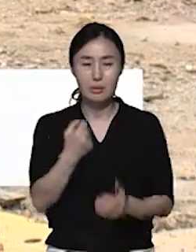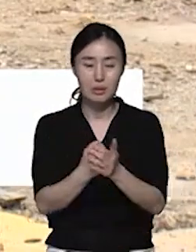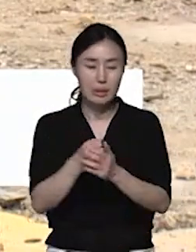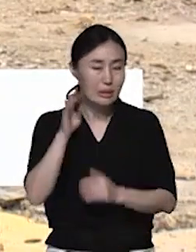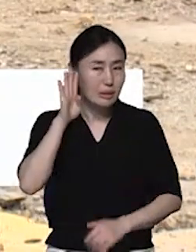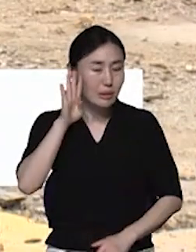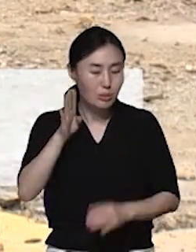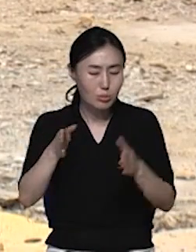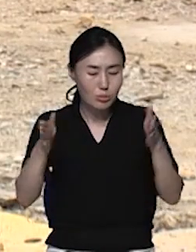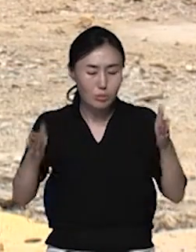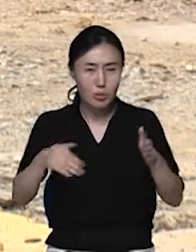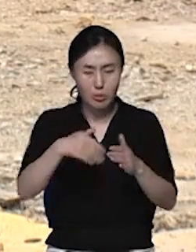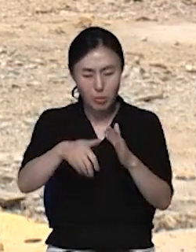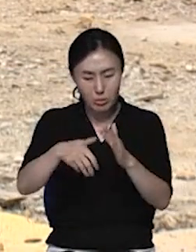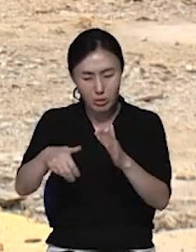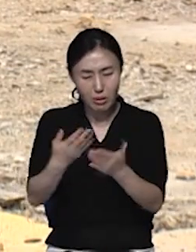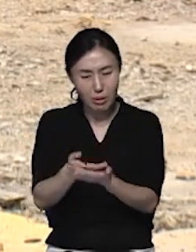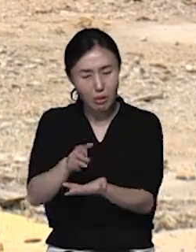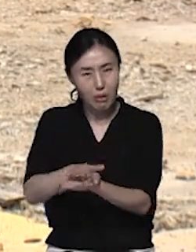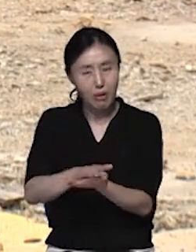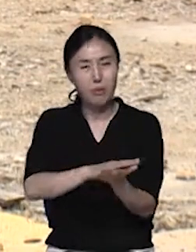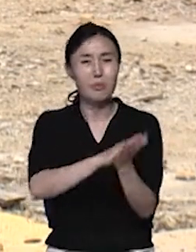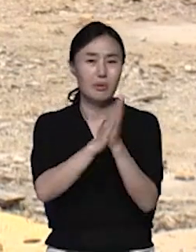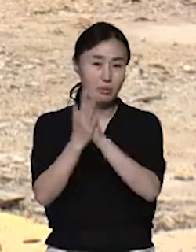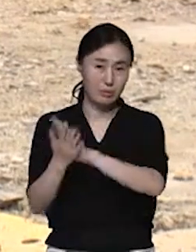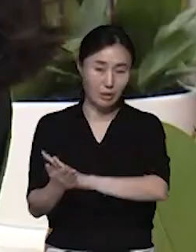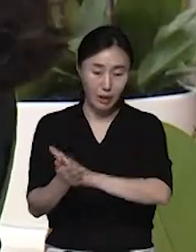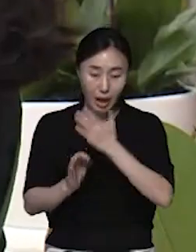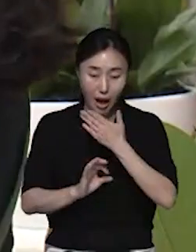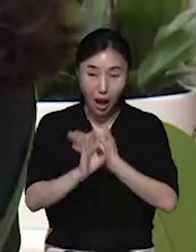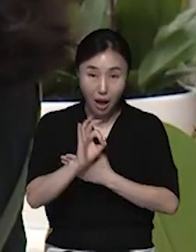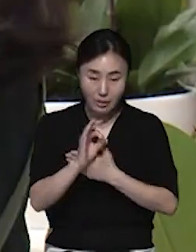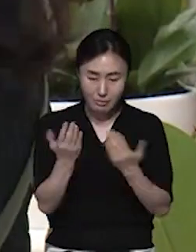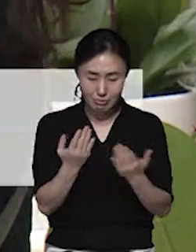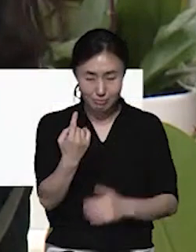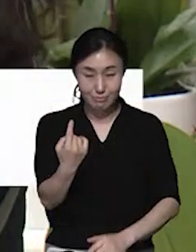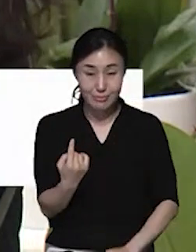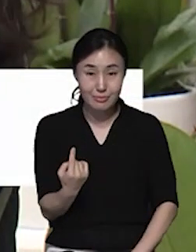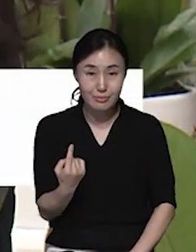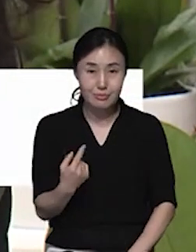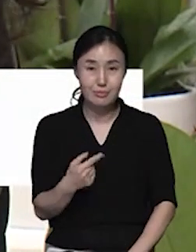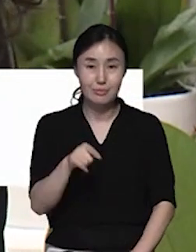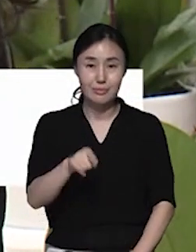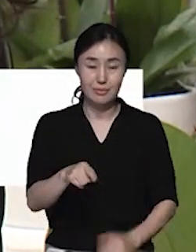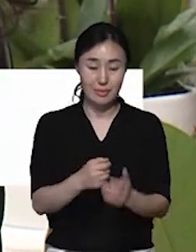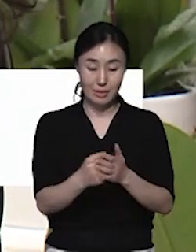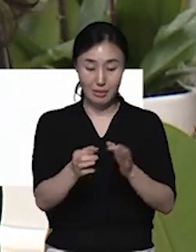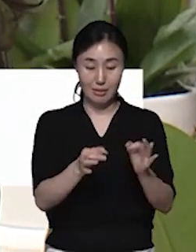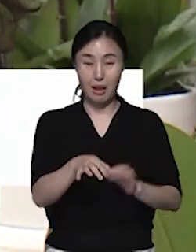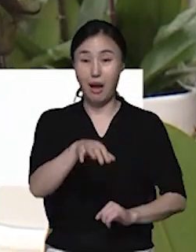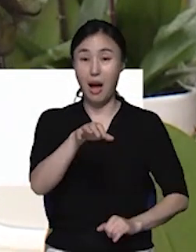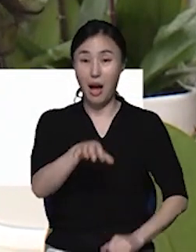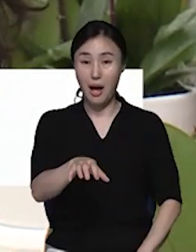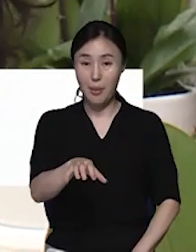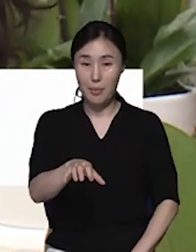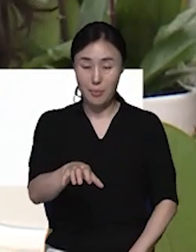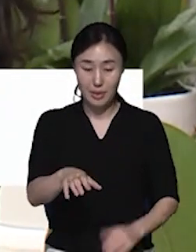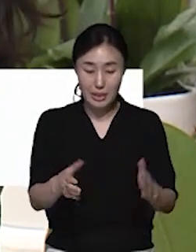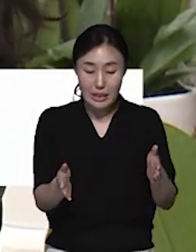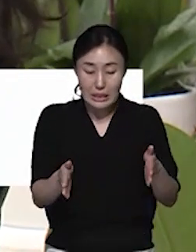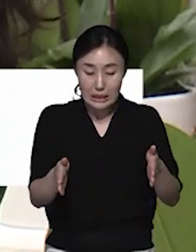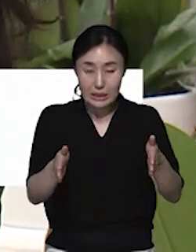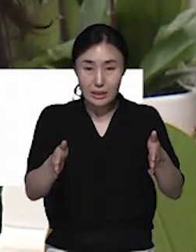완전히 공사장으로 변한 겁니다. 아침에 출근해서 봤더니 거의 가게 앞에